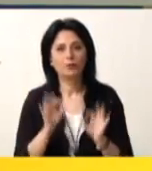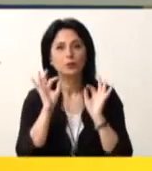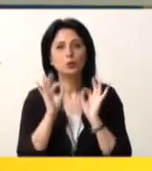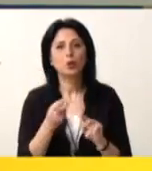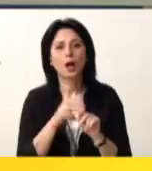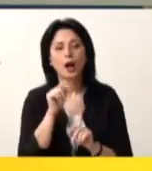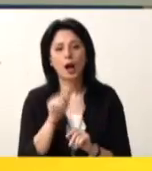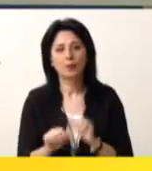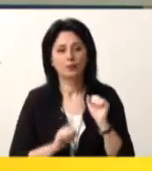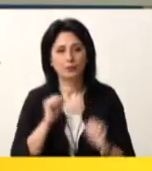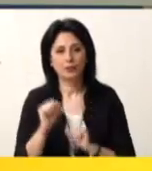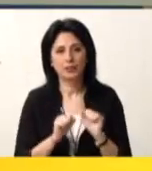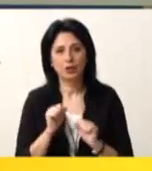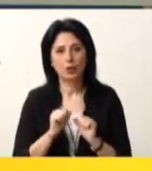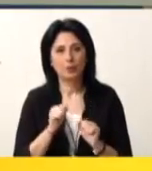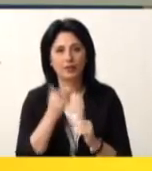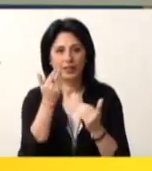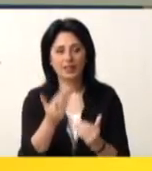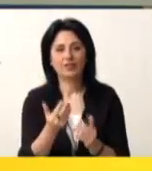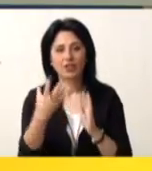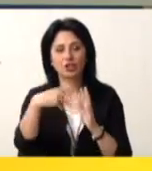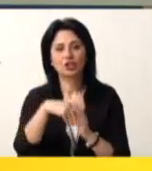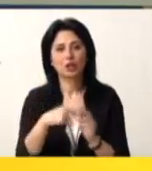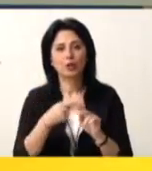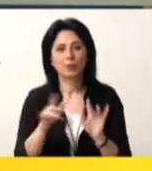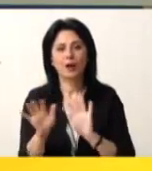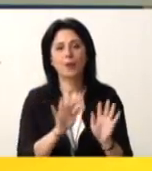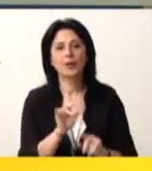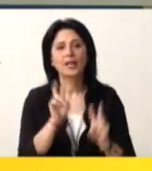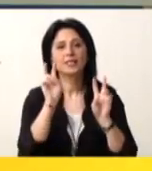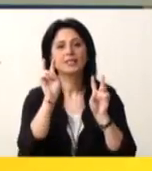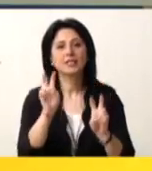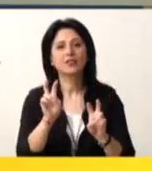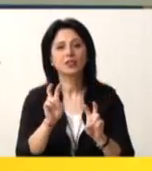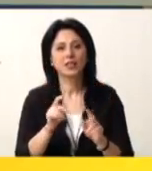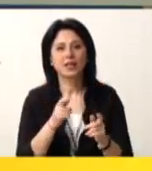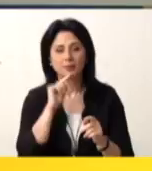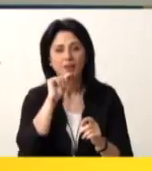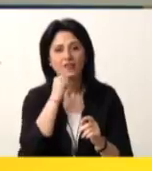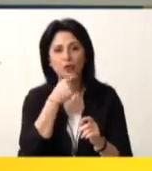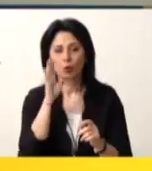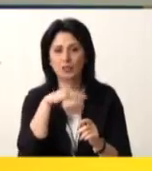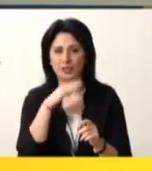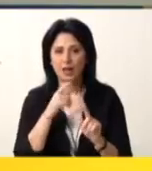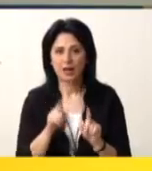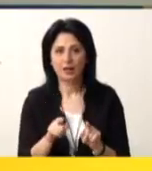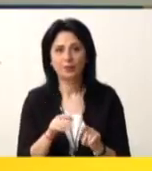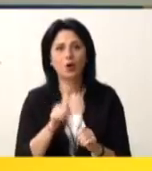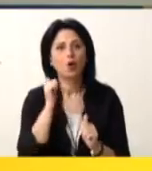სწორედ ამიტომ ვცდილობთ თქვენ ჩაქრთოთ იმ კამპანიაში, რასაც ქვია დავზოგოთ წყალი. გარდა ამისა, ჩვენ